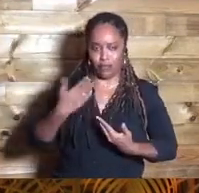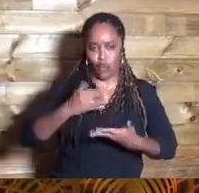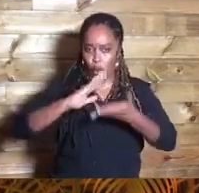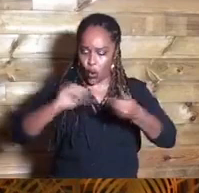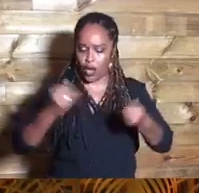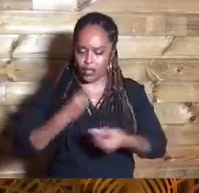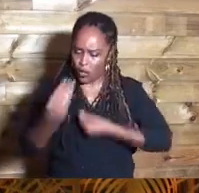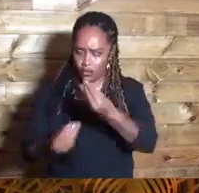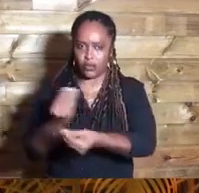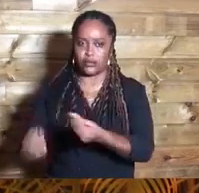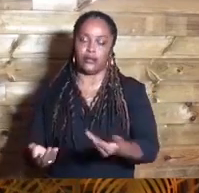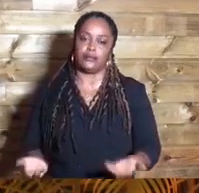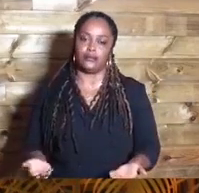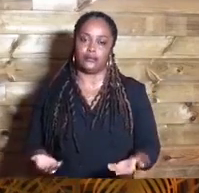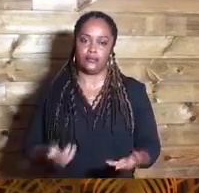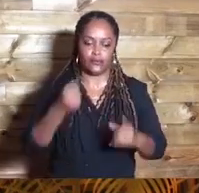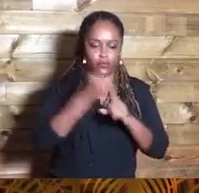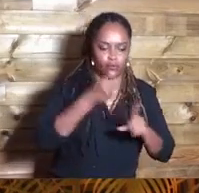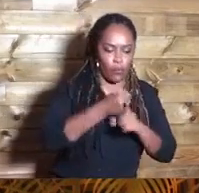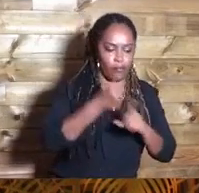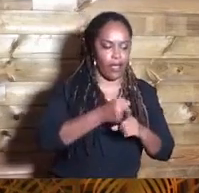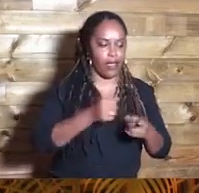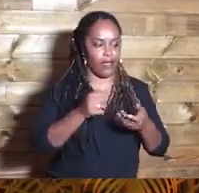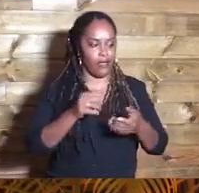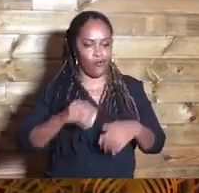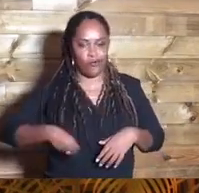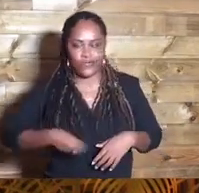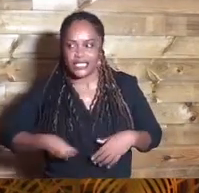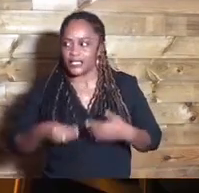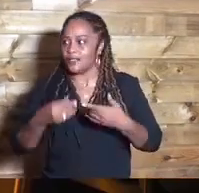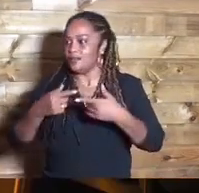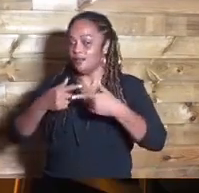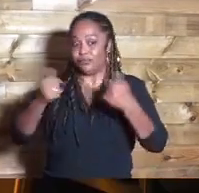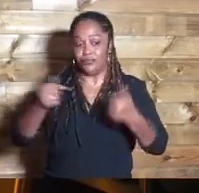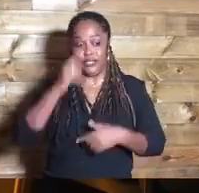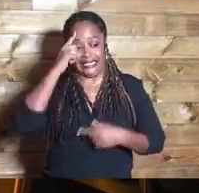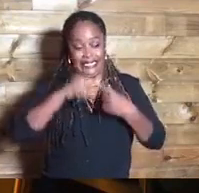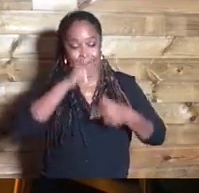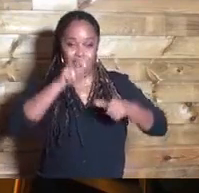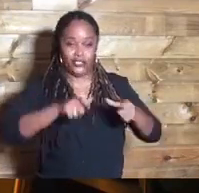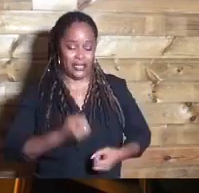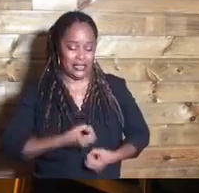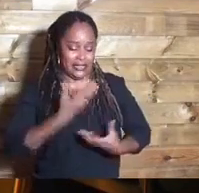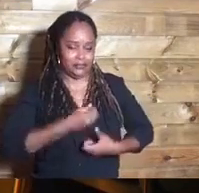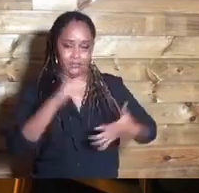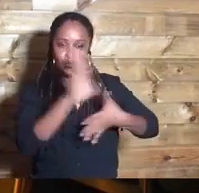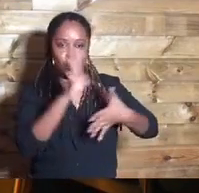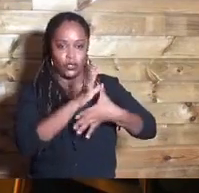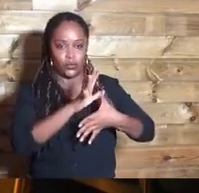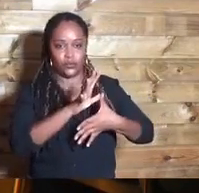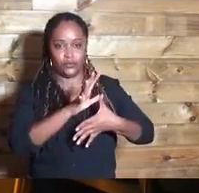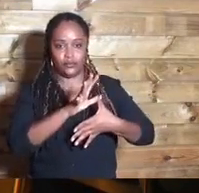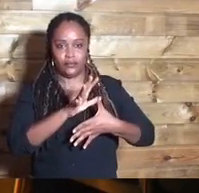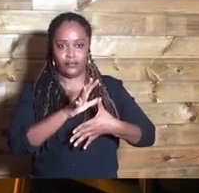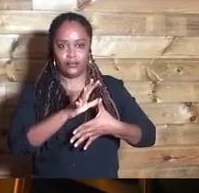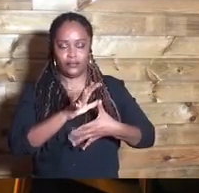l'UPLG, Combat Ouvrier, tout le monde qui parlait de Guadeloupe en tant que Guadeloupe. Parce que nous savons très bien que nous ne pouvons pas mentir pour nous-mêmes. Nous ne sommes pas